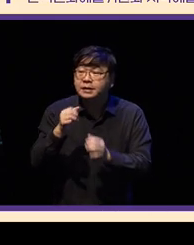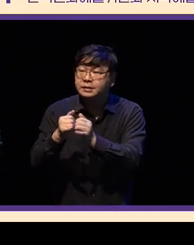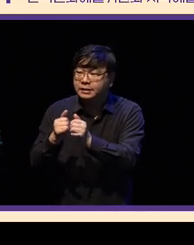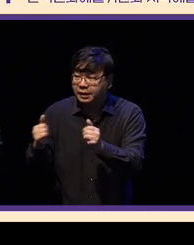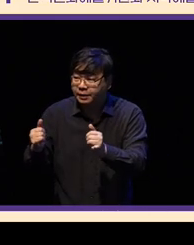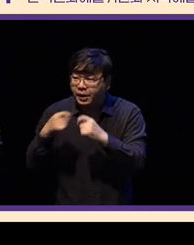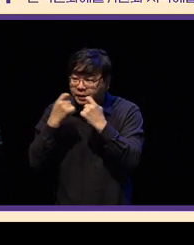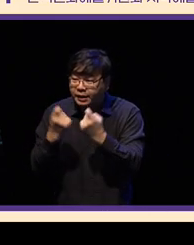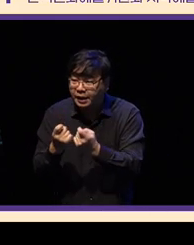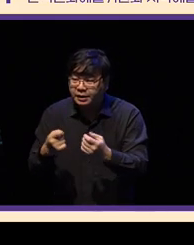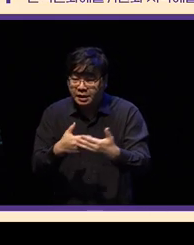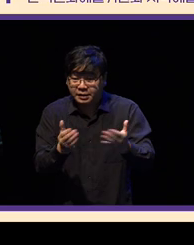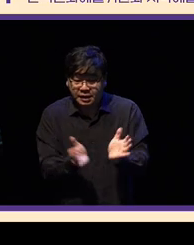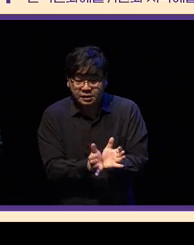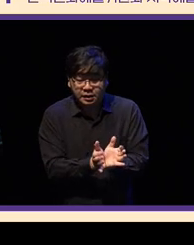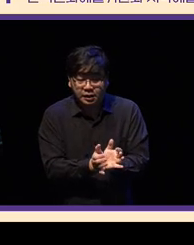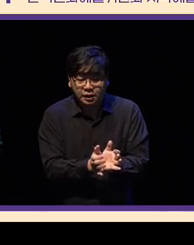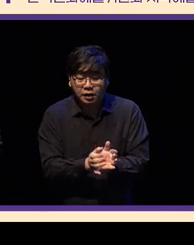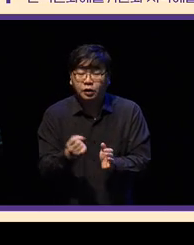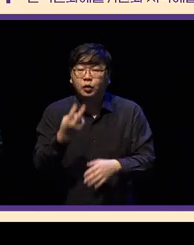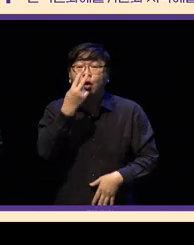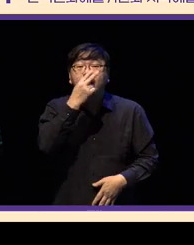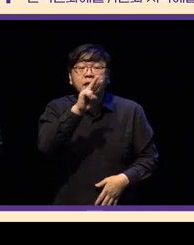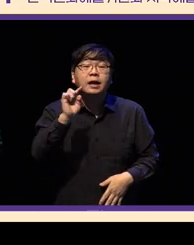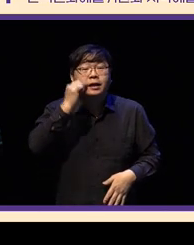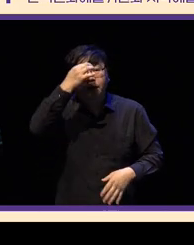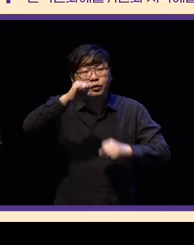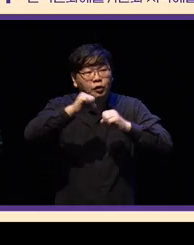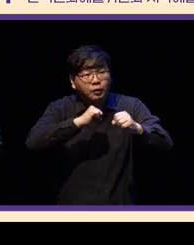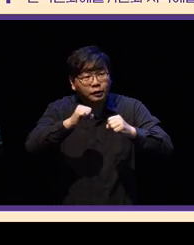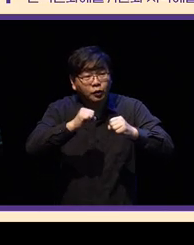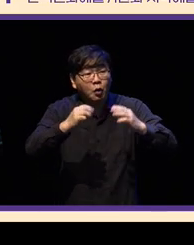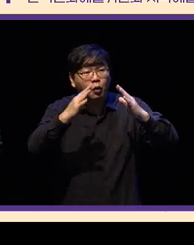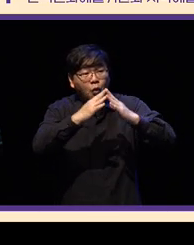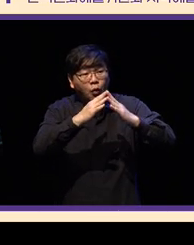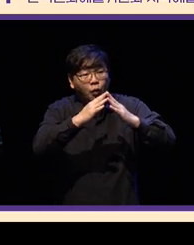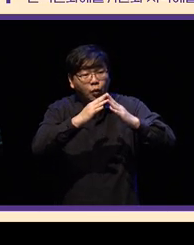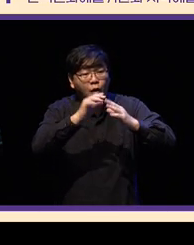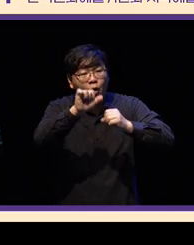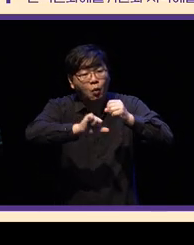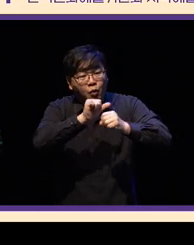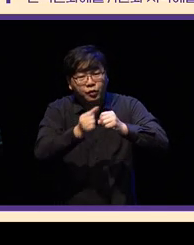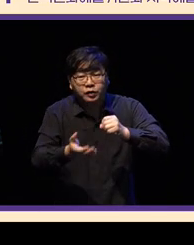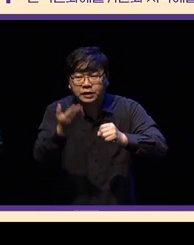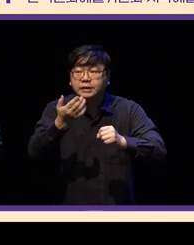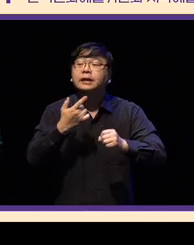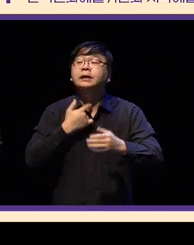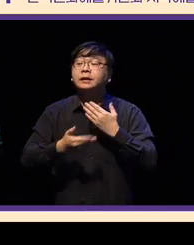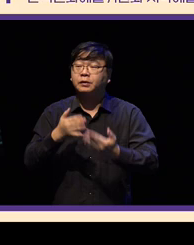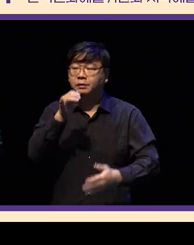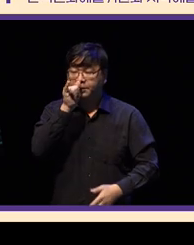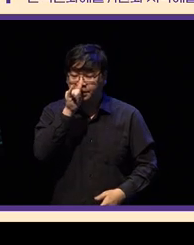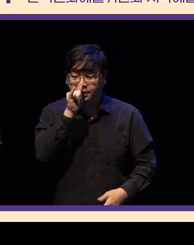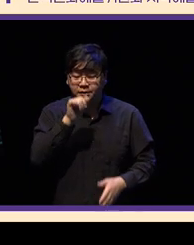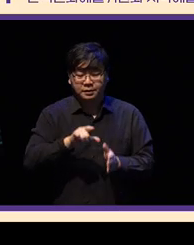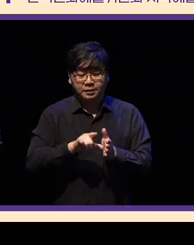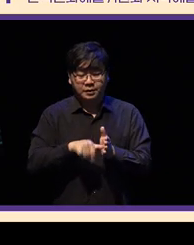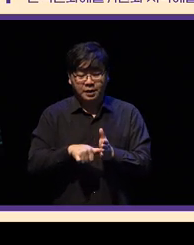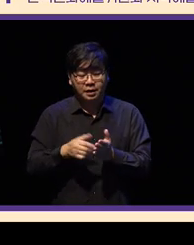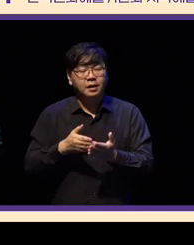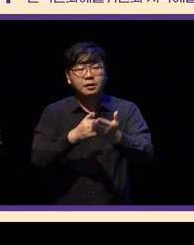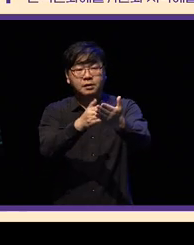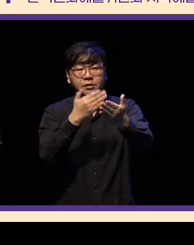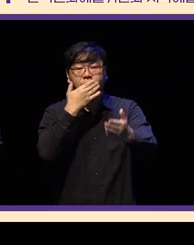그리고 우리 시각예술 분야 공간 운영을 포함해서 한 5년 이상 이런 활동을 해왔던 개인이나 단체나